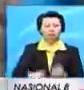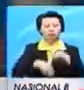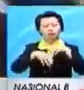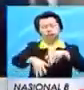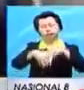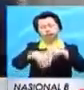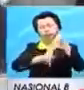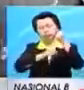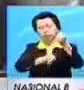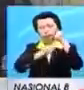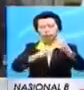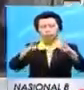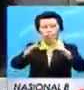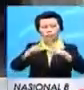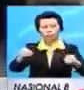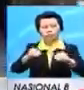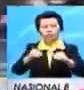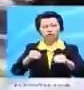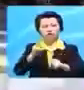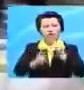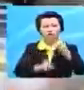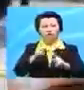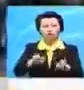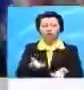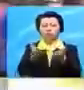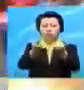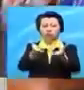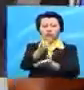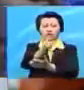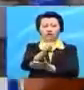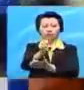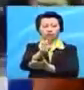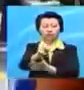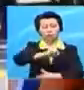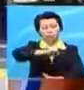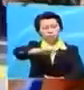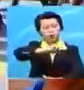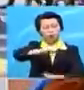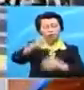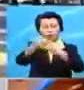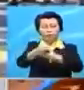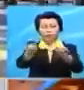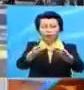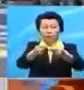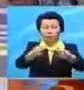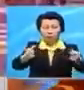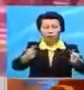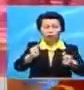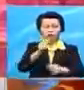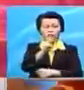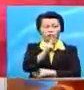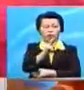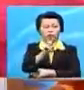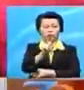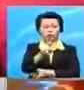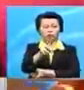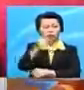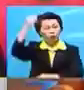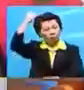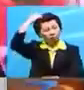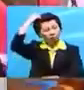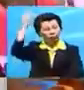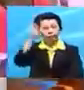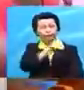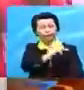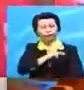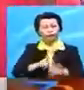pihak menyelesaikan masalah dihadapi, penduduk menyerahkan memorandum bantahan ke Pejabat Tanah Daerah Kuala Selangor, iaitu Ketua Penolong